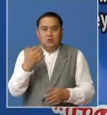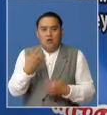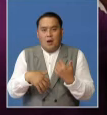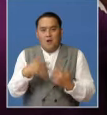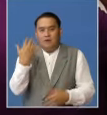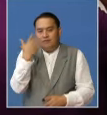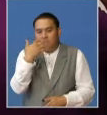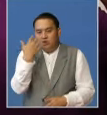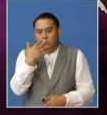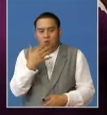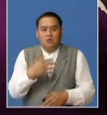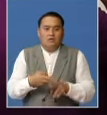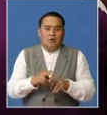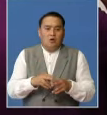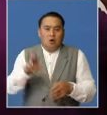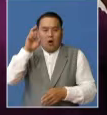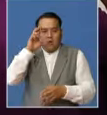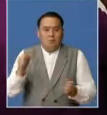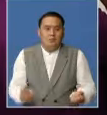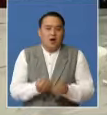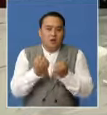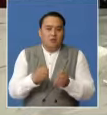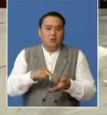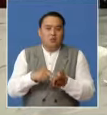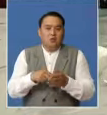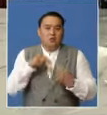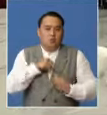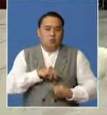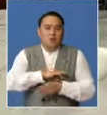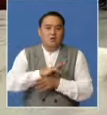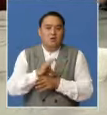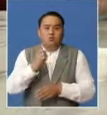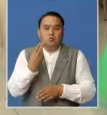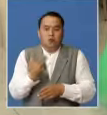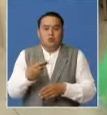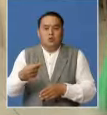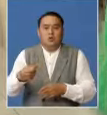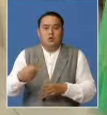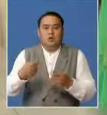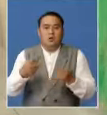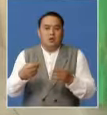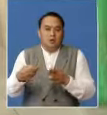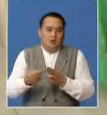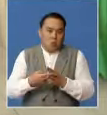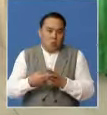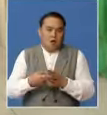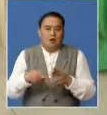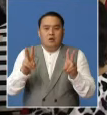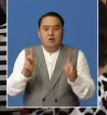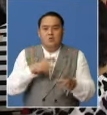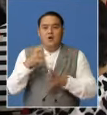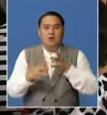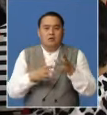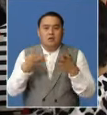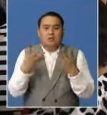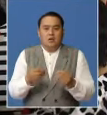слабовидящих людей. Семьям оказывается государственная поддержка в плане трудоустройства и социальных льгот. Мероприятие проводится в рамках Международного